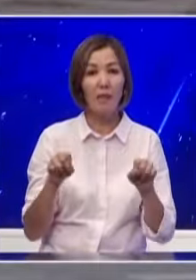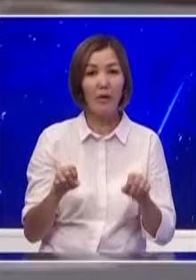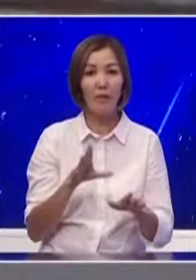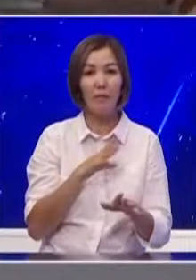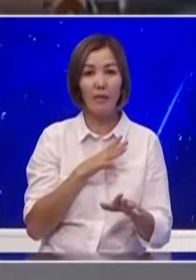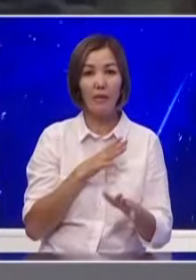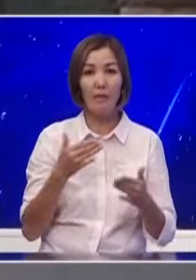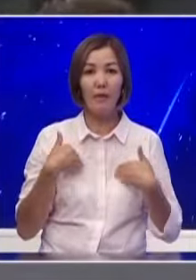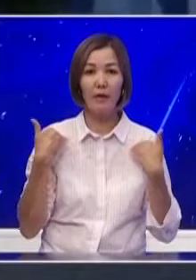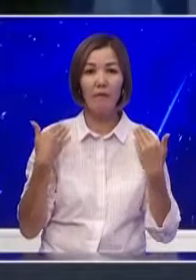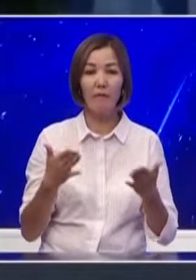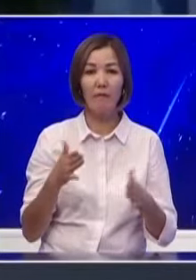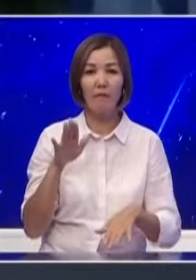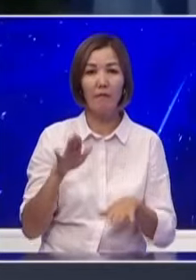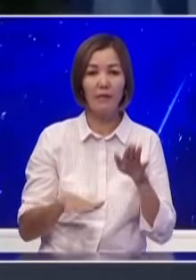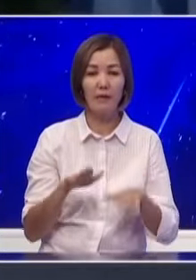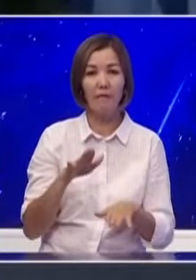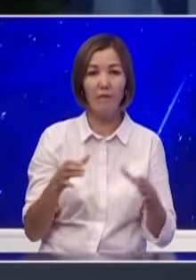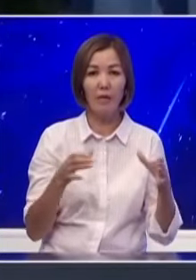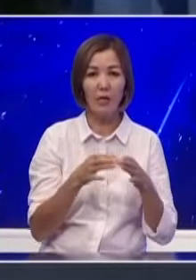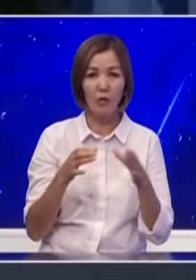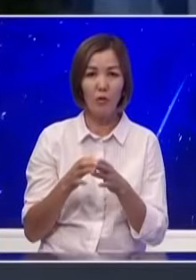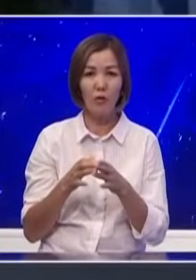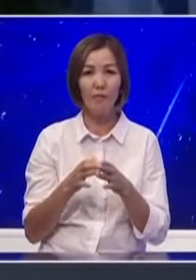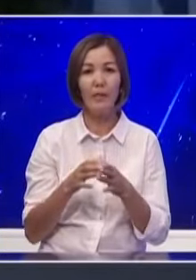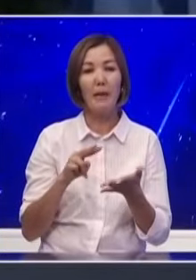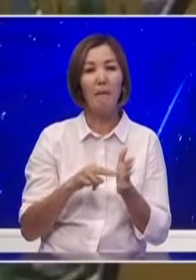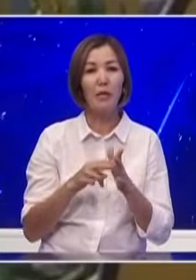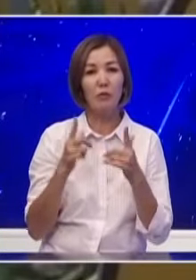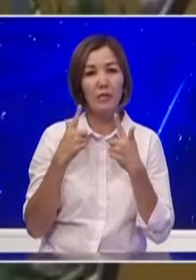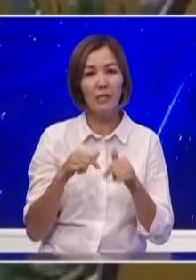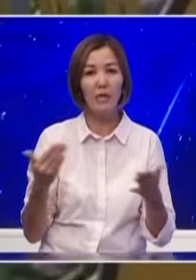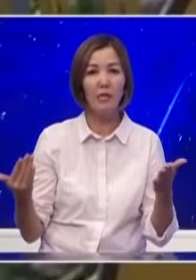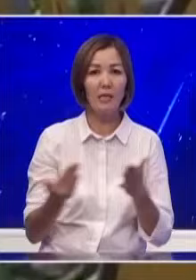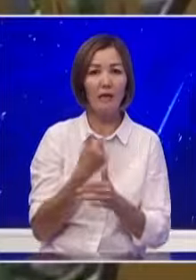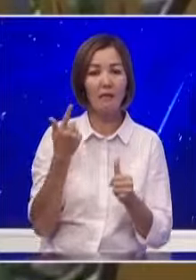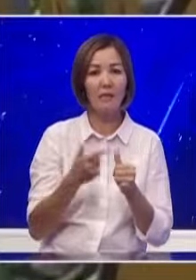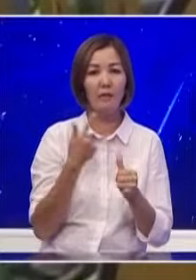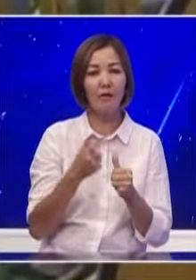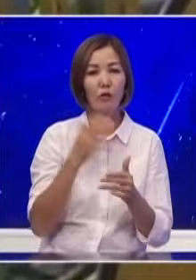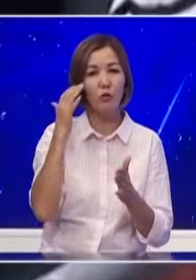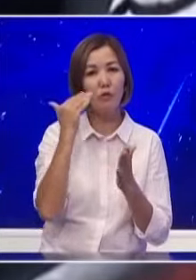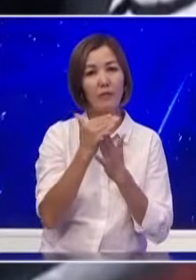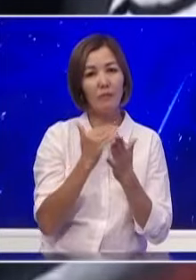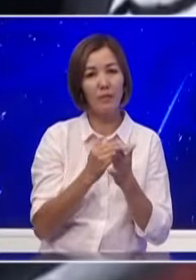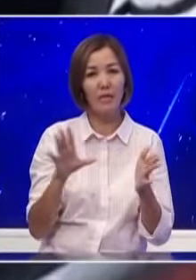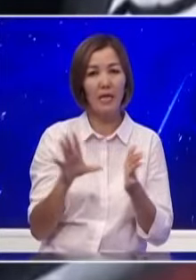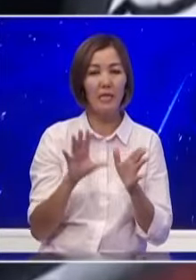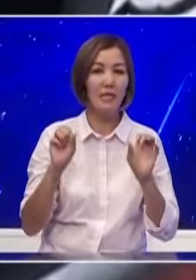было предложено вето по весовым категориям. Наряду с этим планируется создание так называемого черного